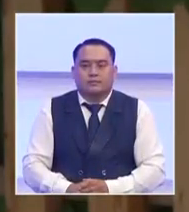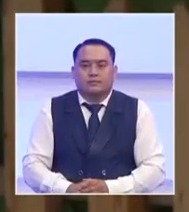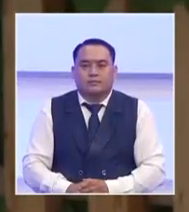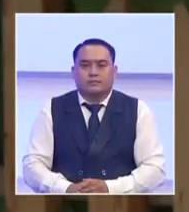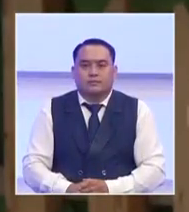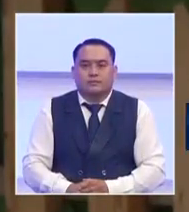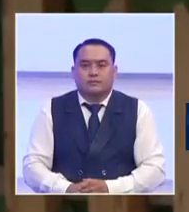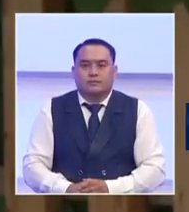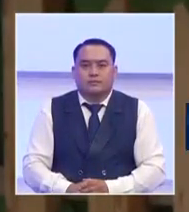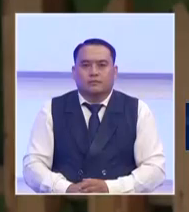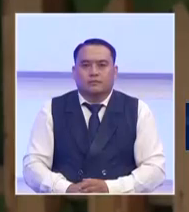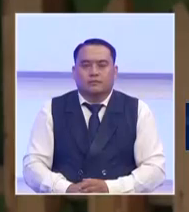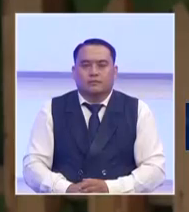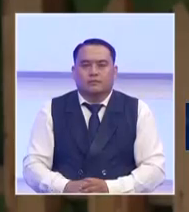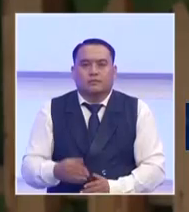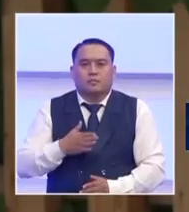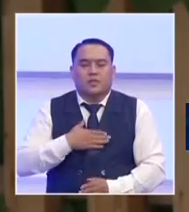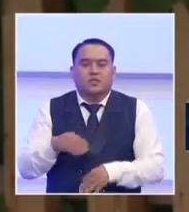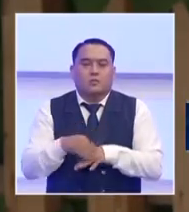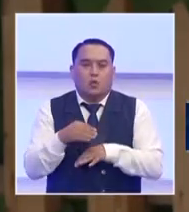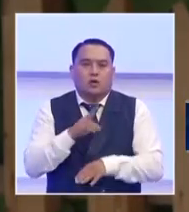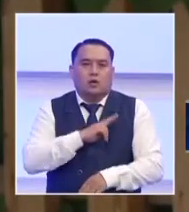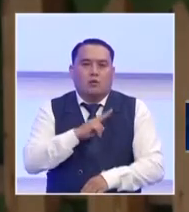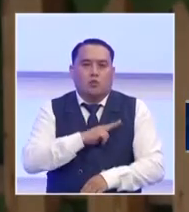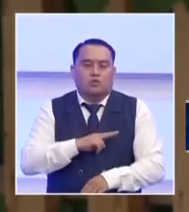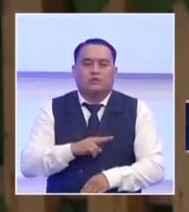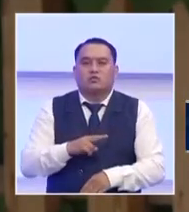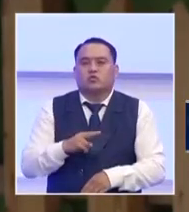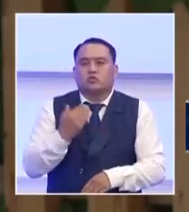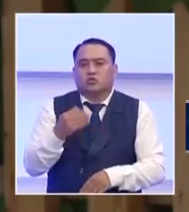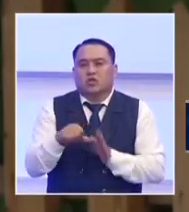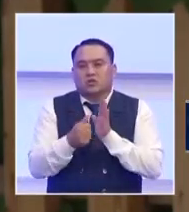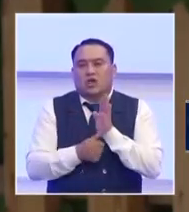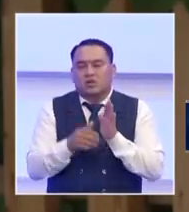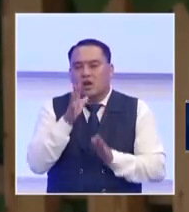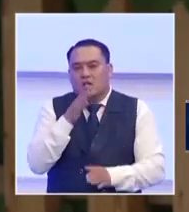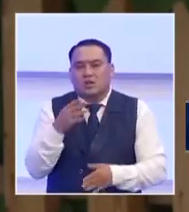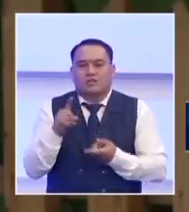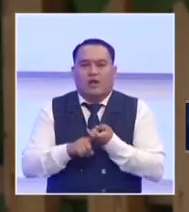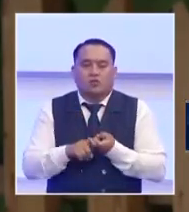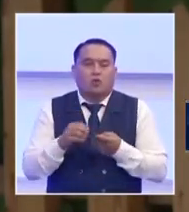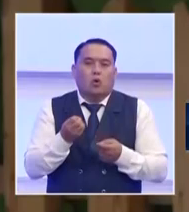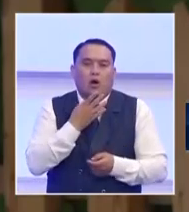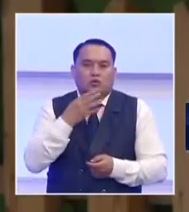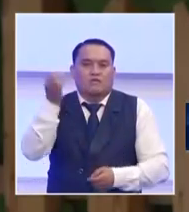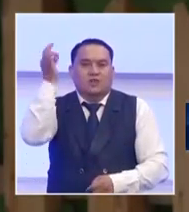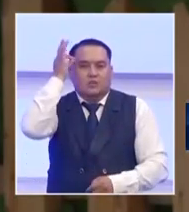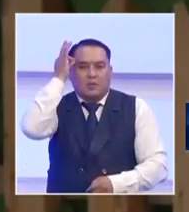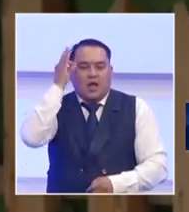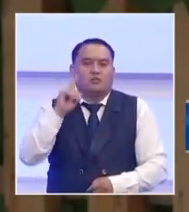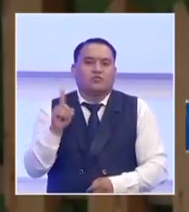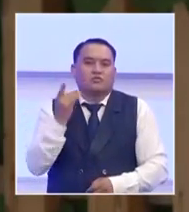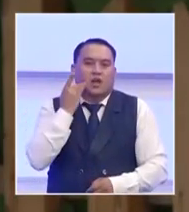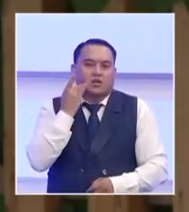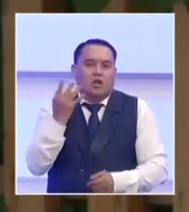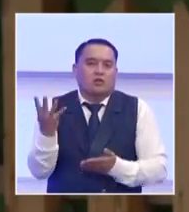30 так смеси по я мухаммед беговыми я проработала в школе 16 лет эти годы связаны только с хорошими воспоминаниями он